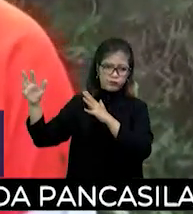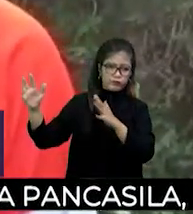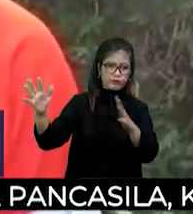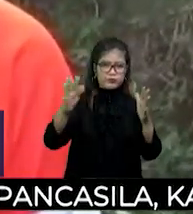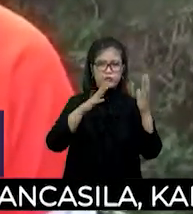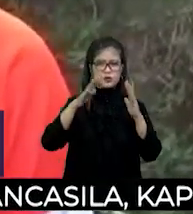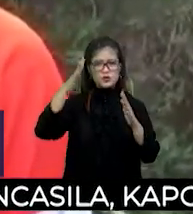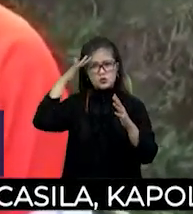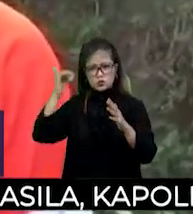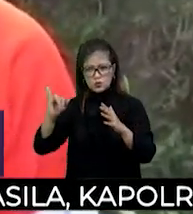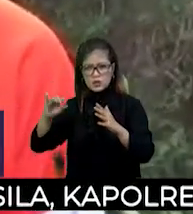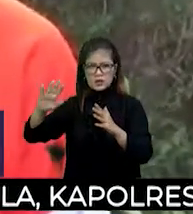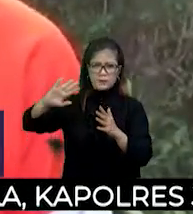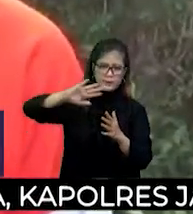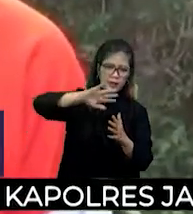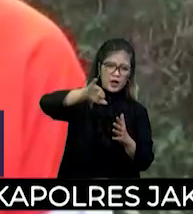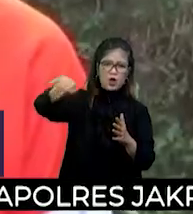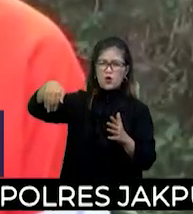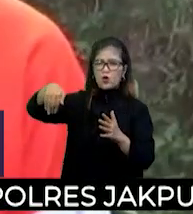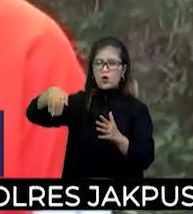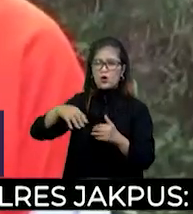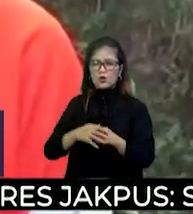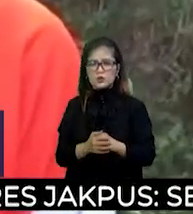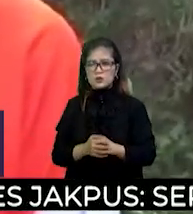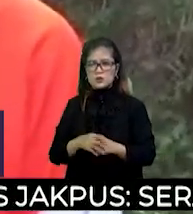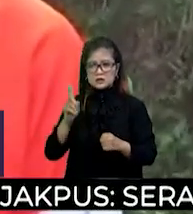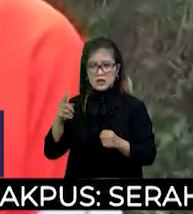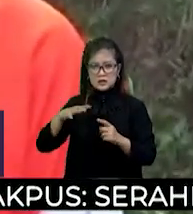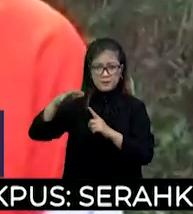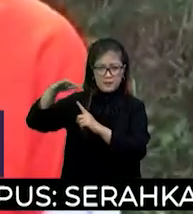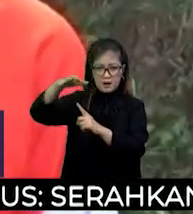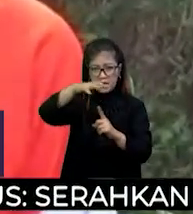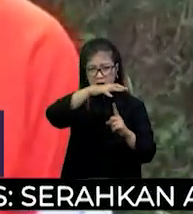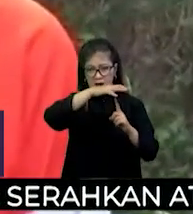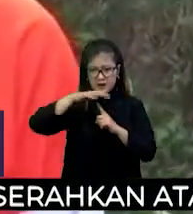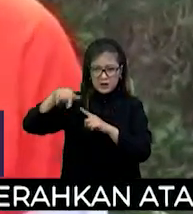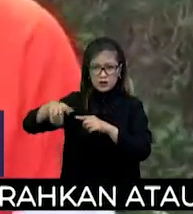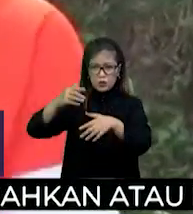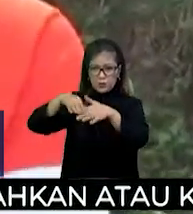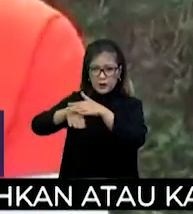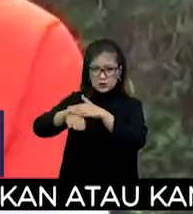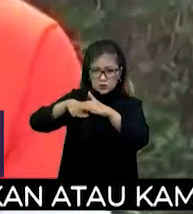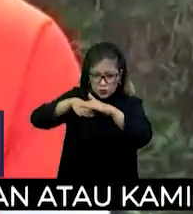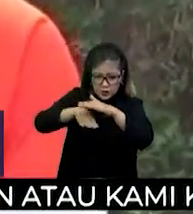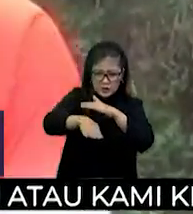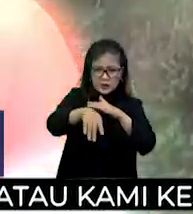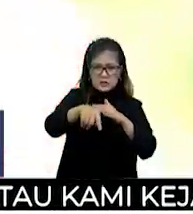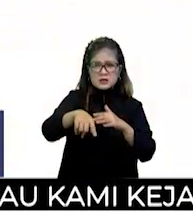belok. Karena dia kalau perayang ini, dia kalau mau masuk ke landing itu tergantung